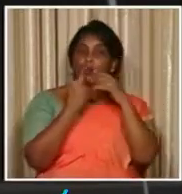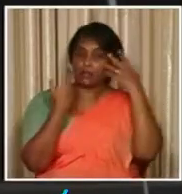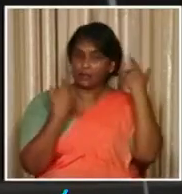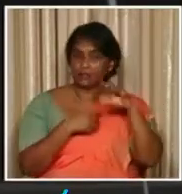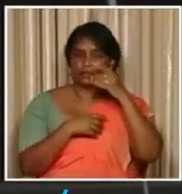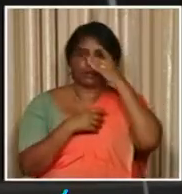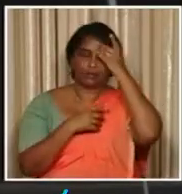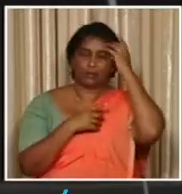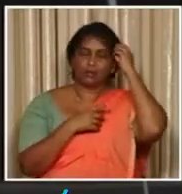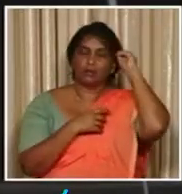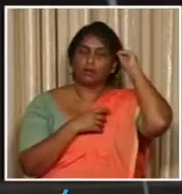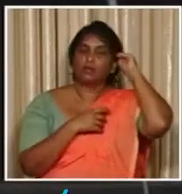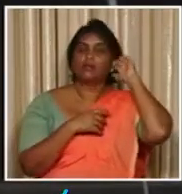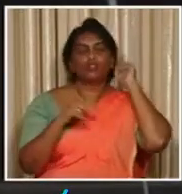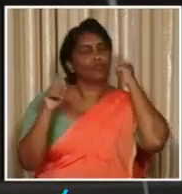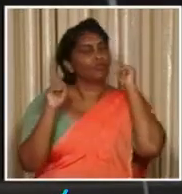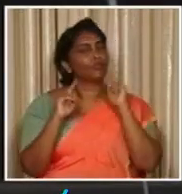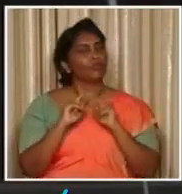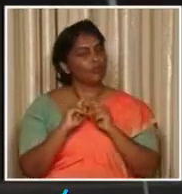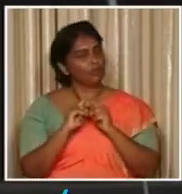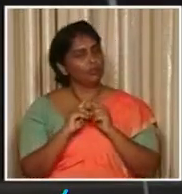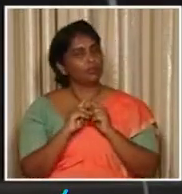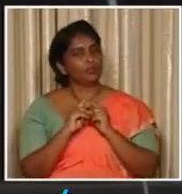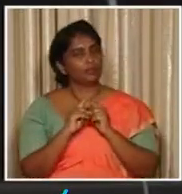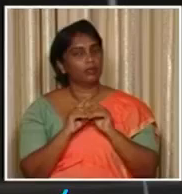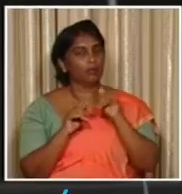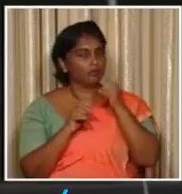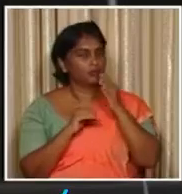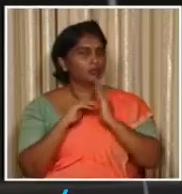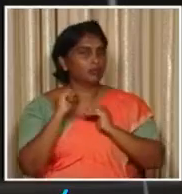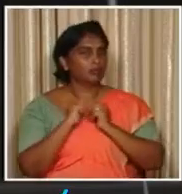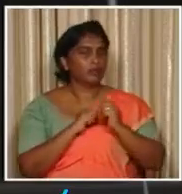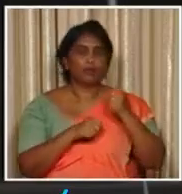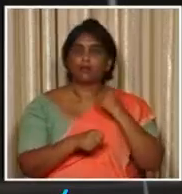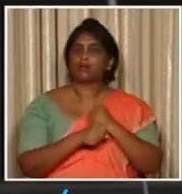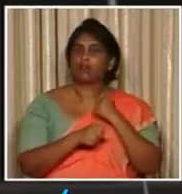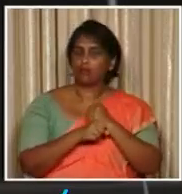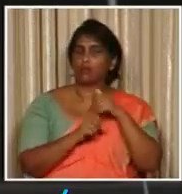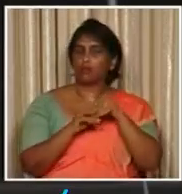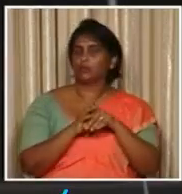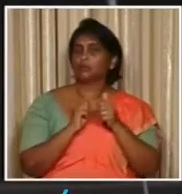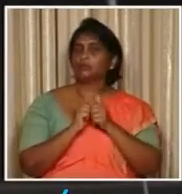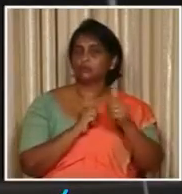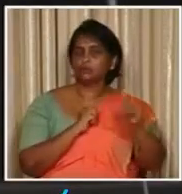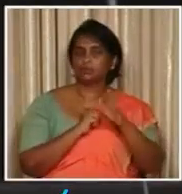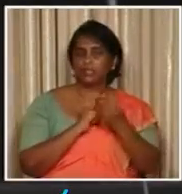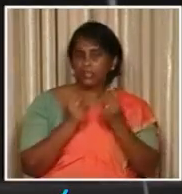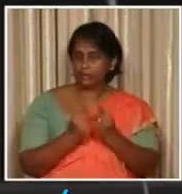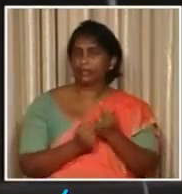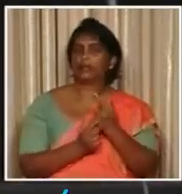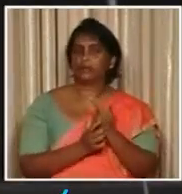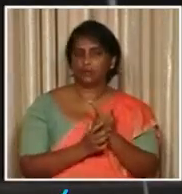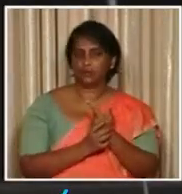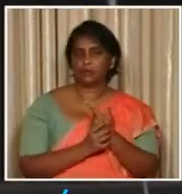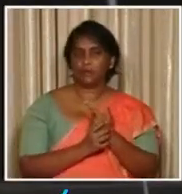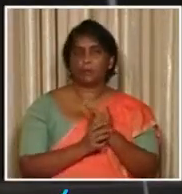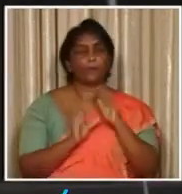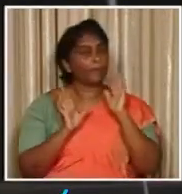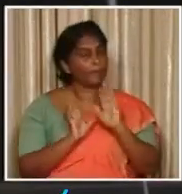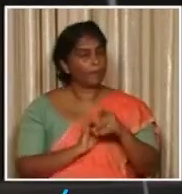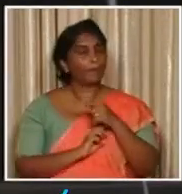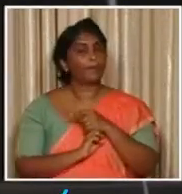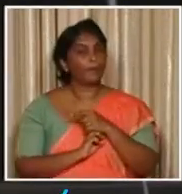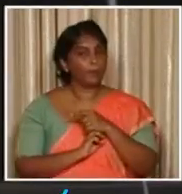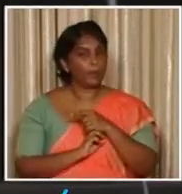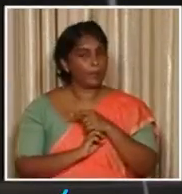කරලා මේ පිළිබඳව යම් කටයුත්තක් ආණ්ඩුව විසින් සිදු කරන්න ඕනේ හැකි ඉක්මනින්. හැබැයි